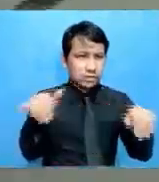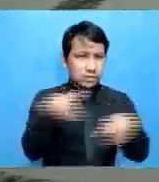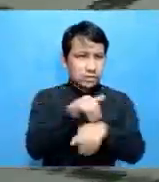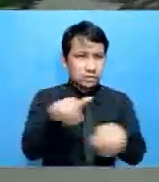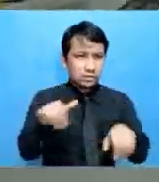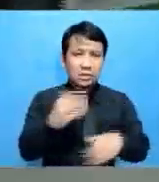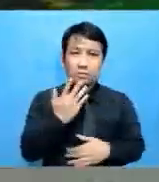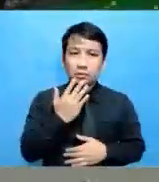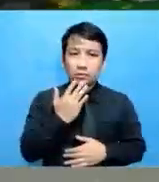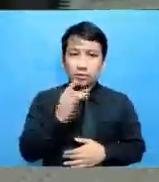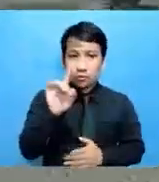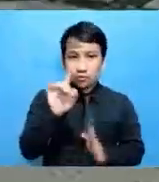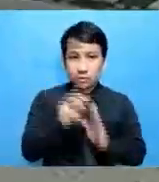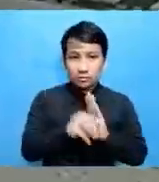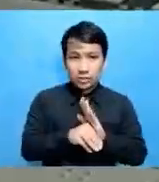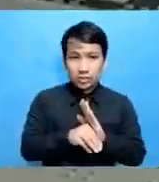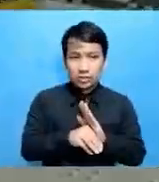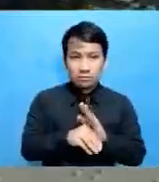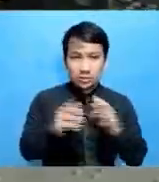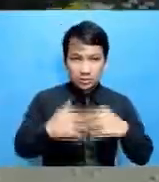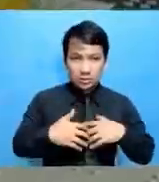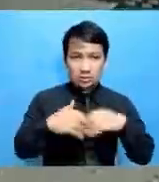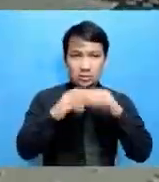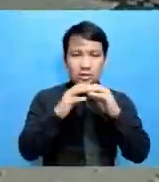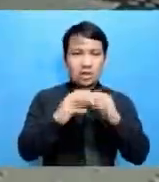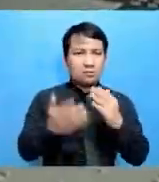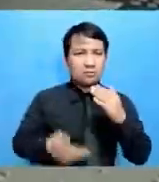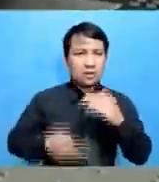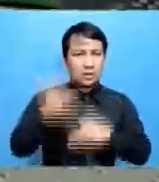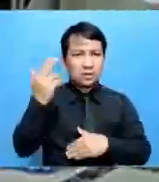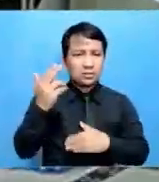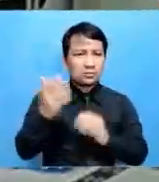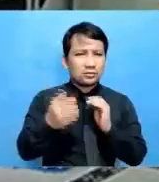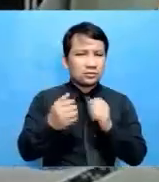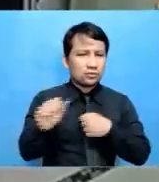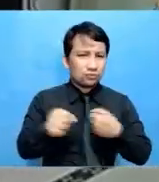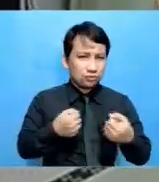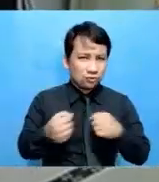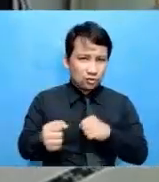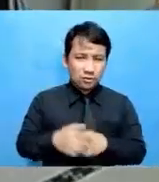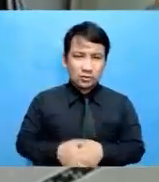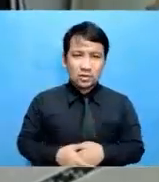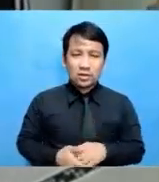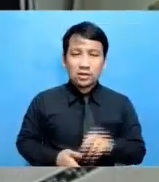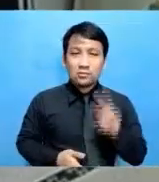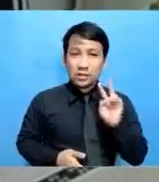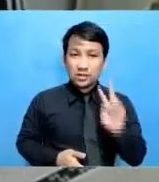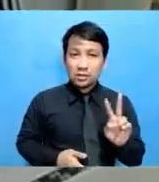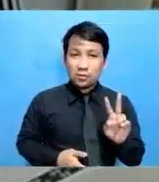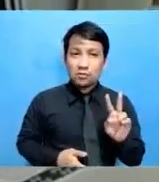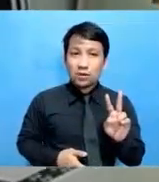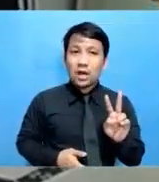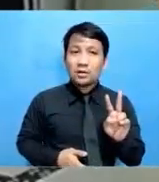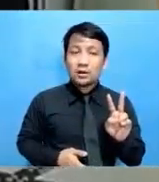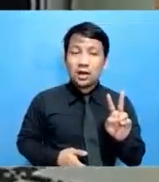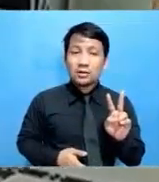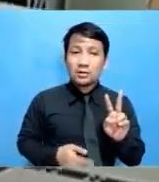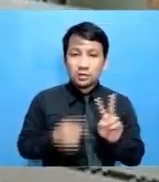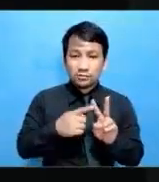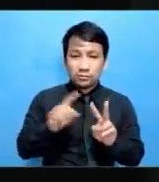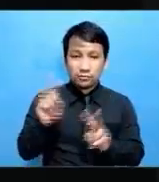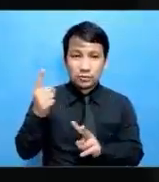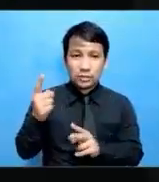loob ng isang minuto para makakolekta ng pinakamataas na score. May dalawang parte ang kompetisyon. Ang driving